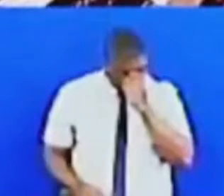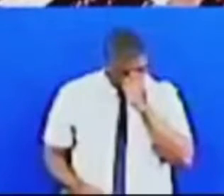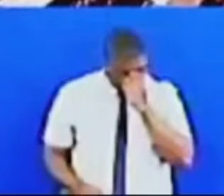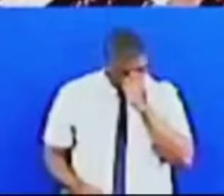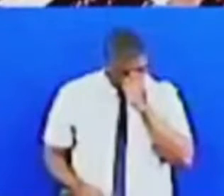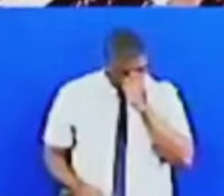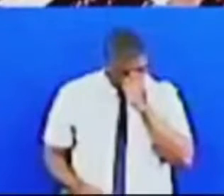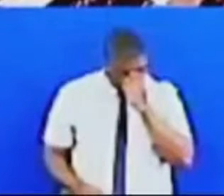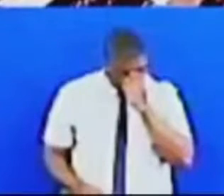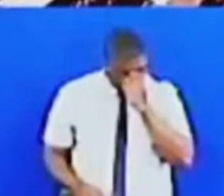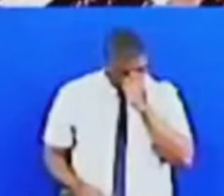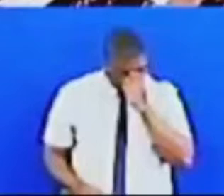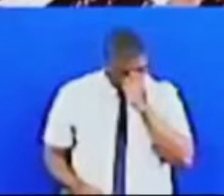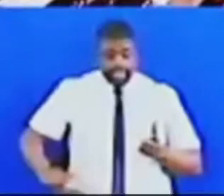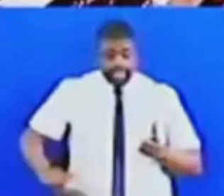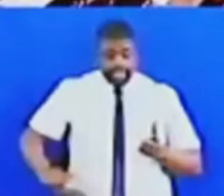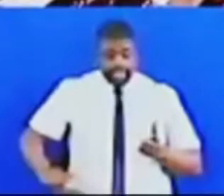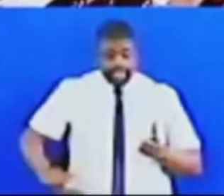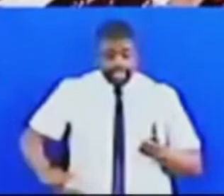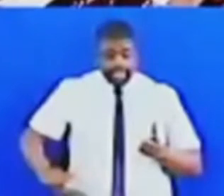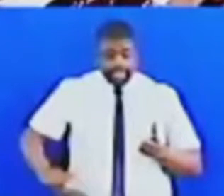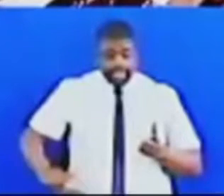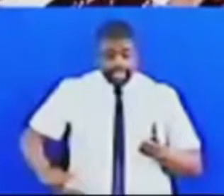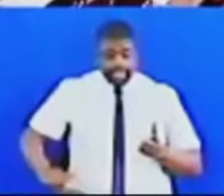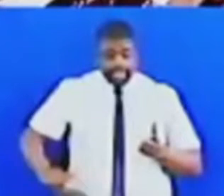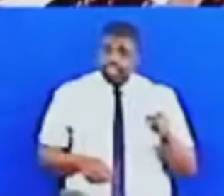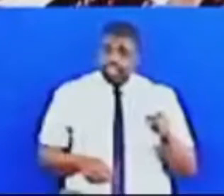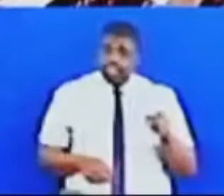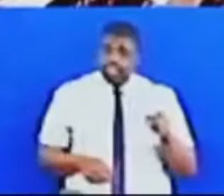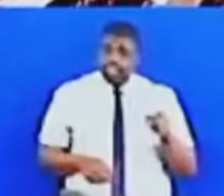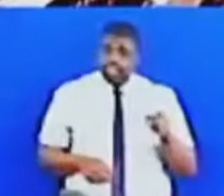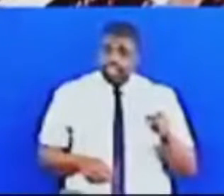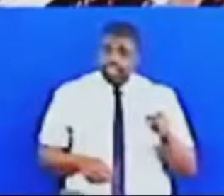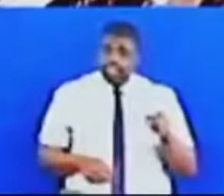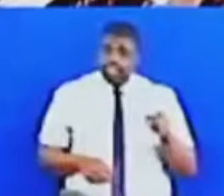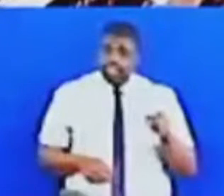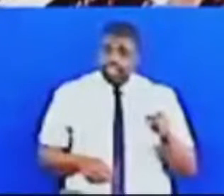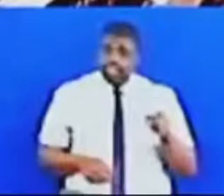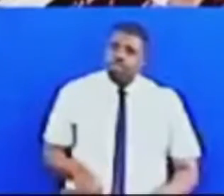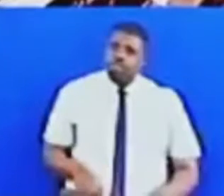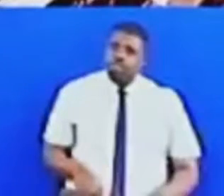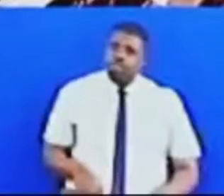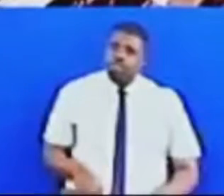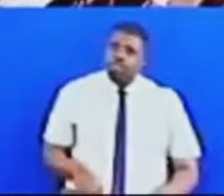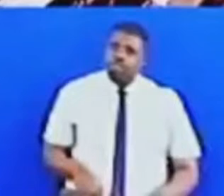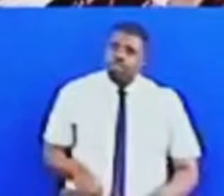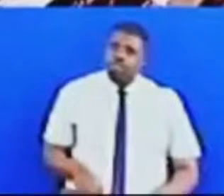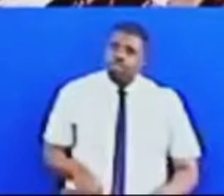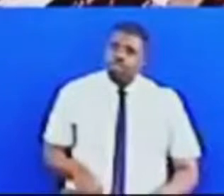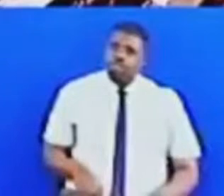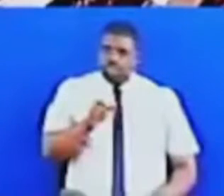upanuzi wa uwanja wa ndege wa Julius Nyerere, kwa kuchelewesha tu kuwalipa fidia wananchi